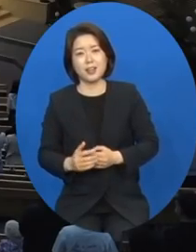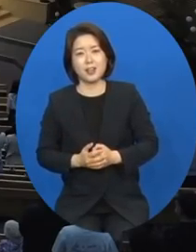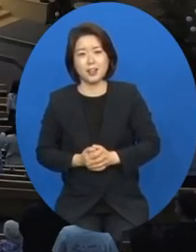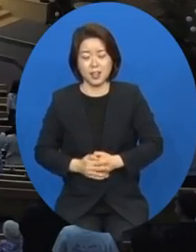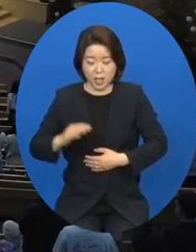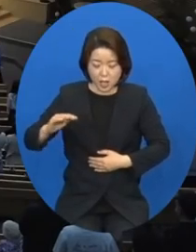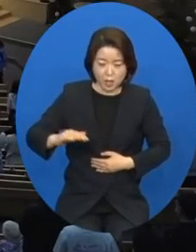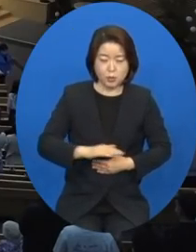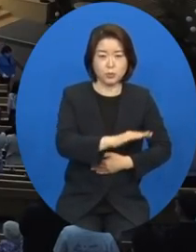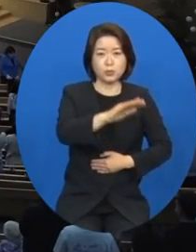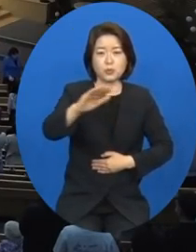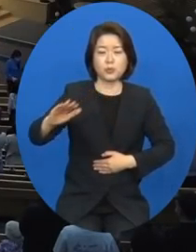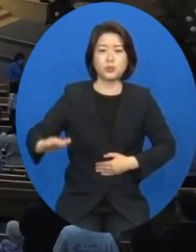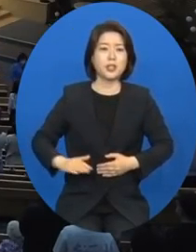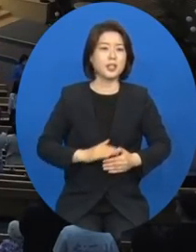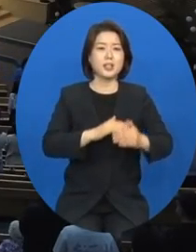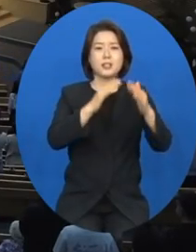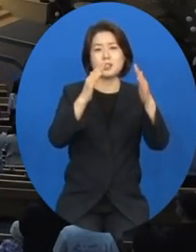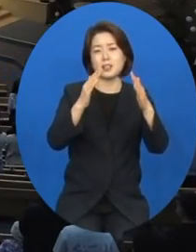wore